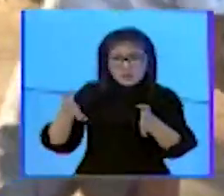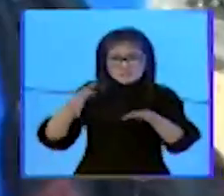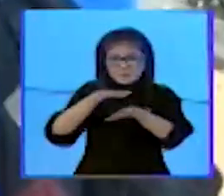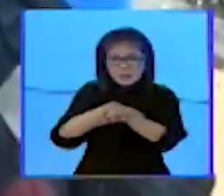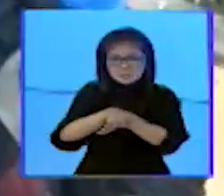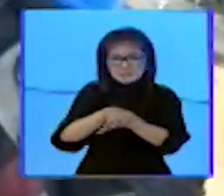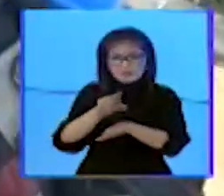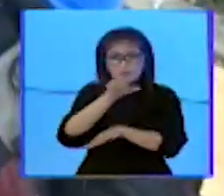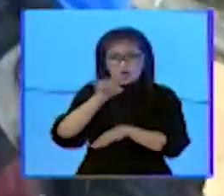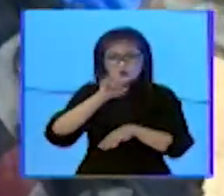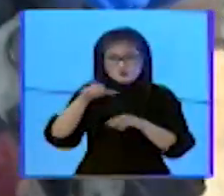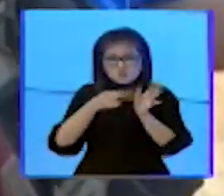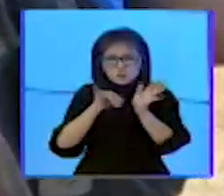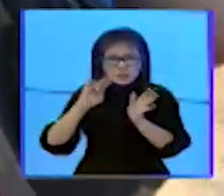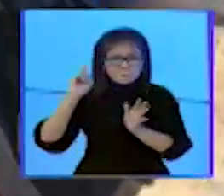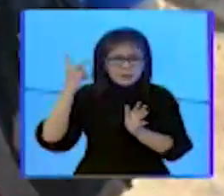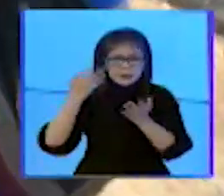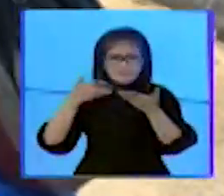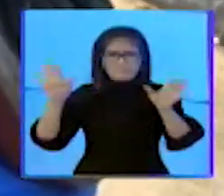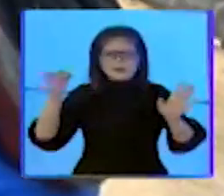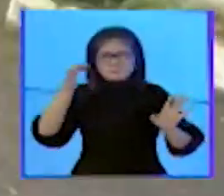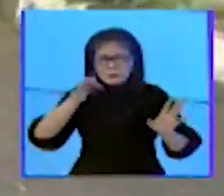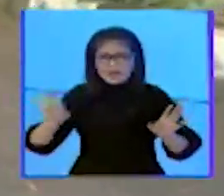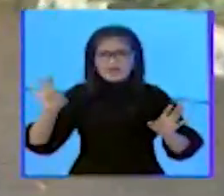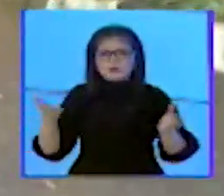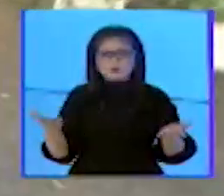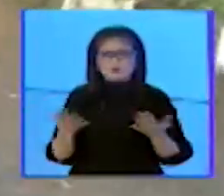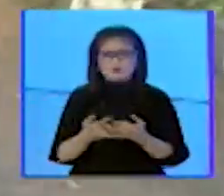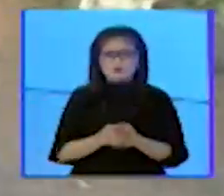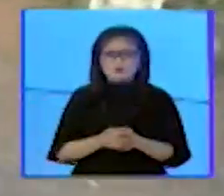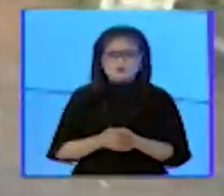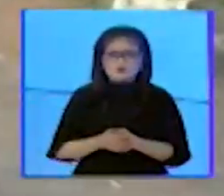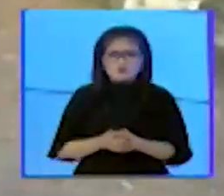Dari Tangerang Selatan, Banten, Nunung Purnomo, iNews, melaporkan.